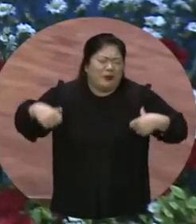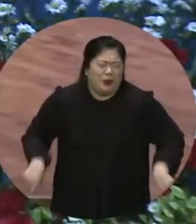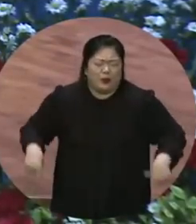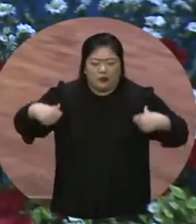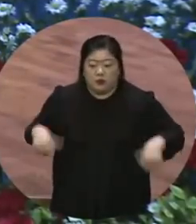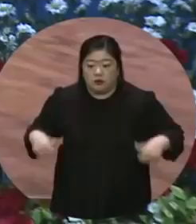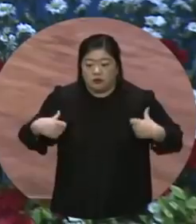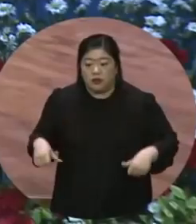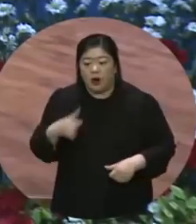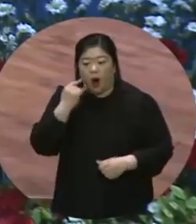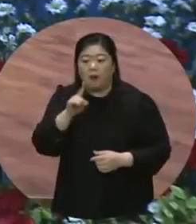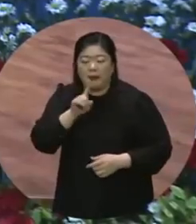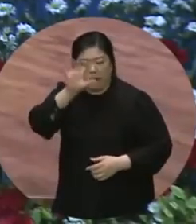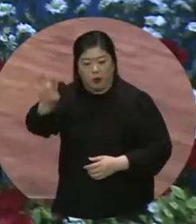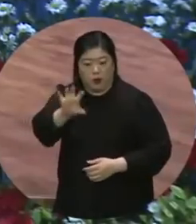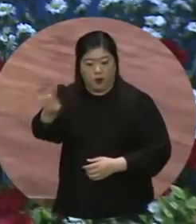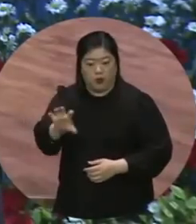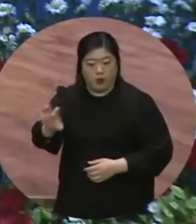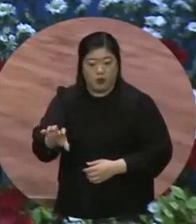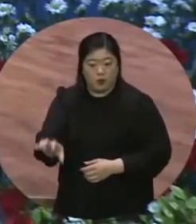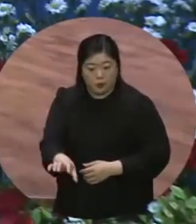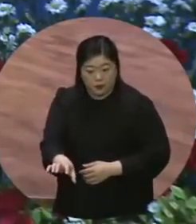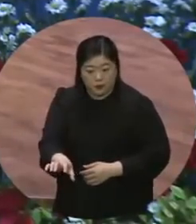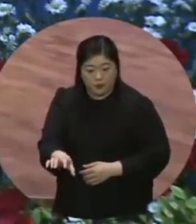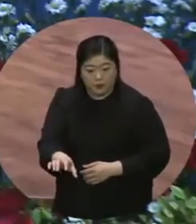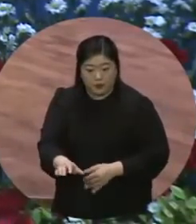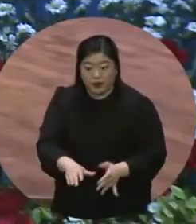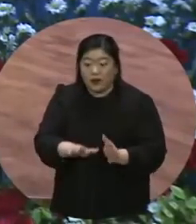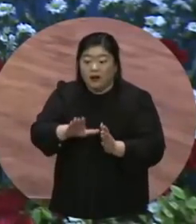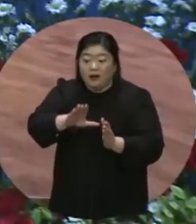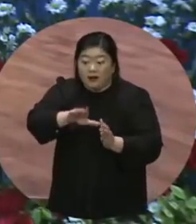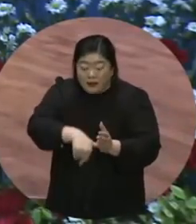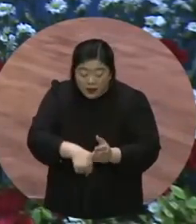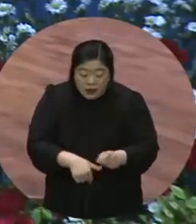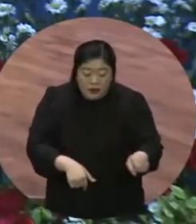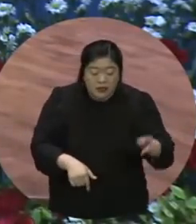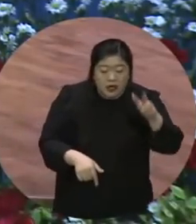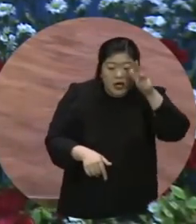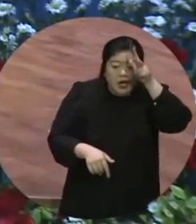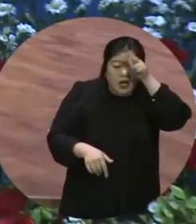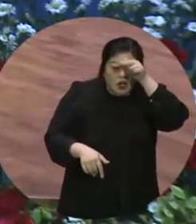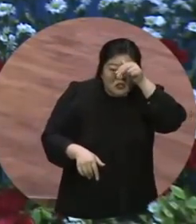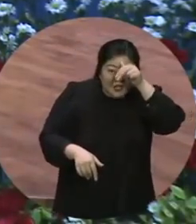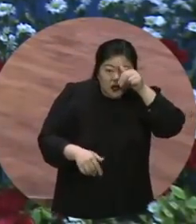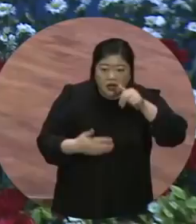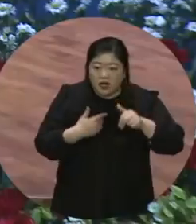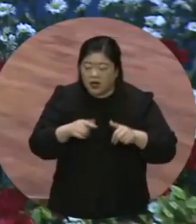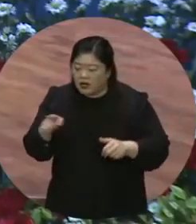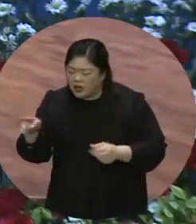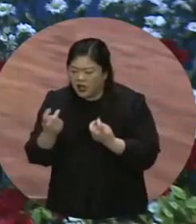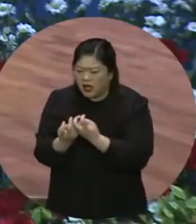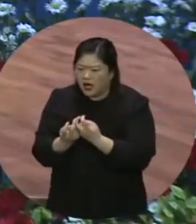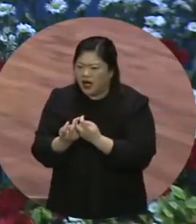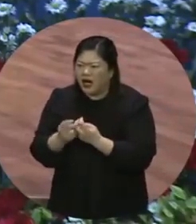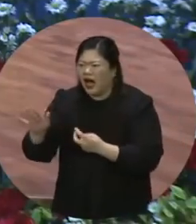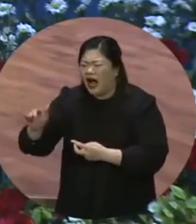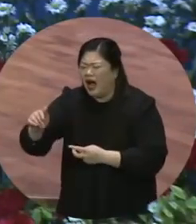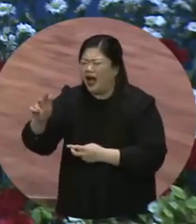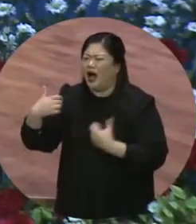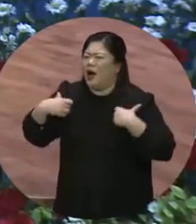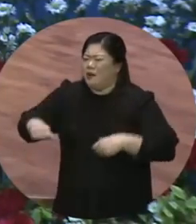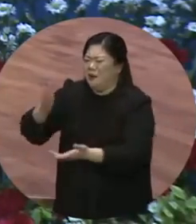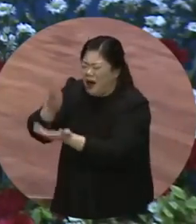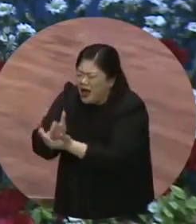반복을 했는데, 자, 이런 상태에 있을 때 너무 성급하면 안 된대요. 너무 막 몰아치면 안